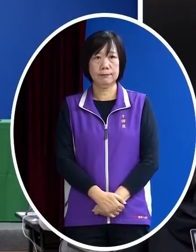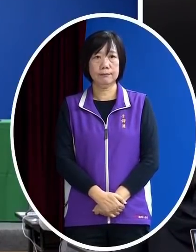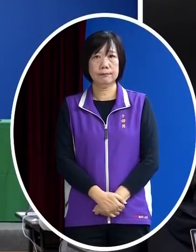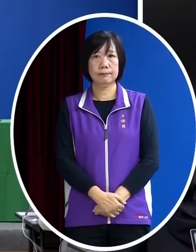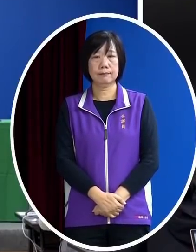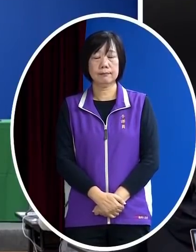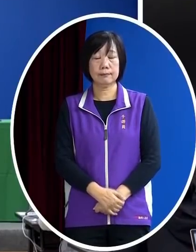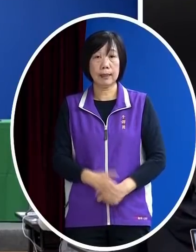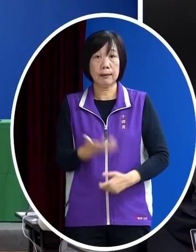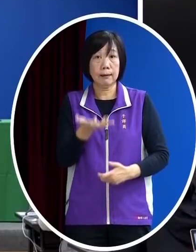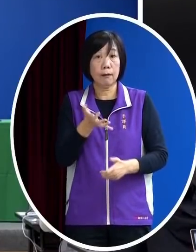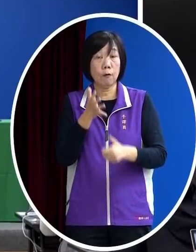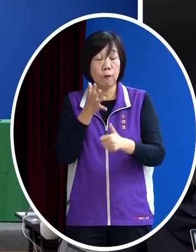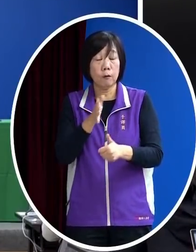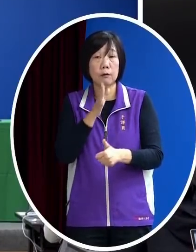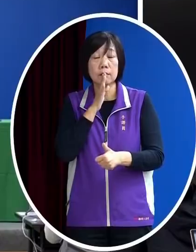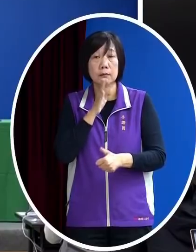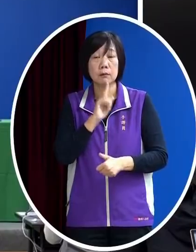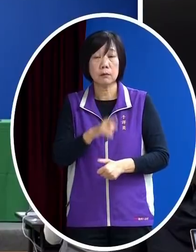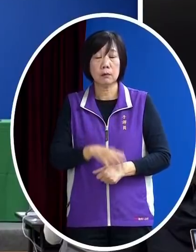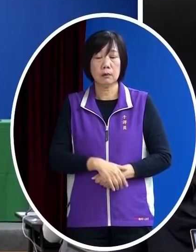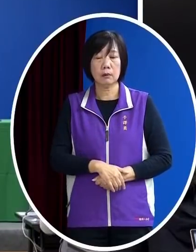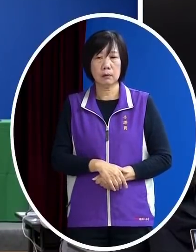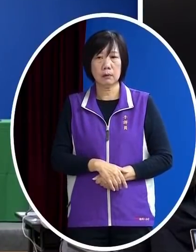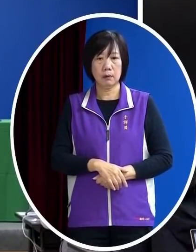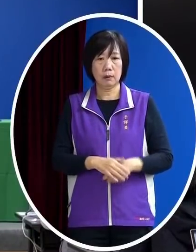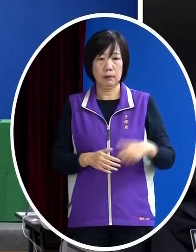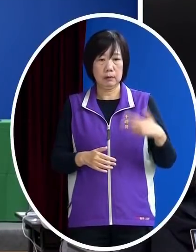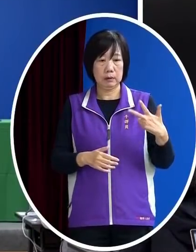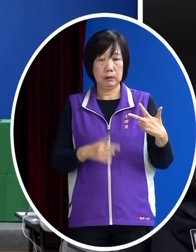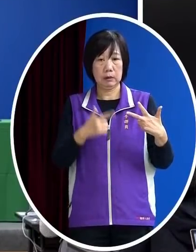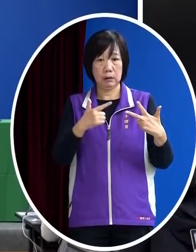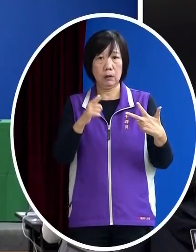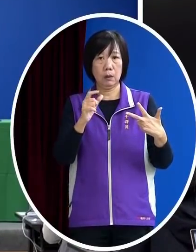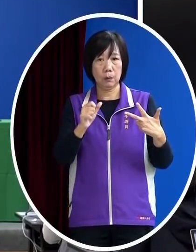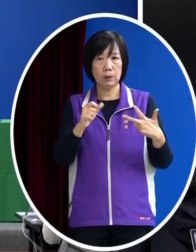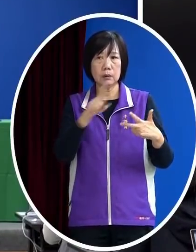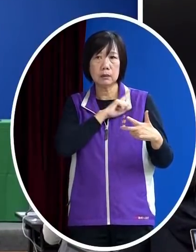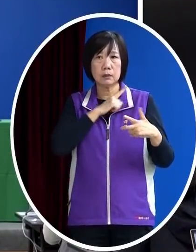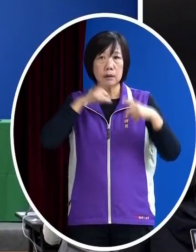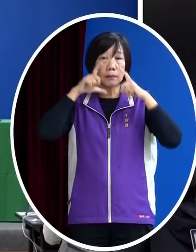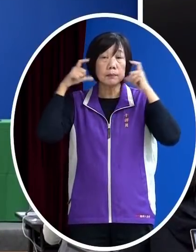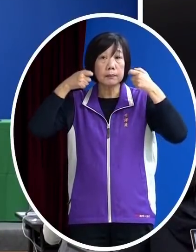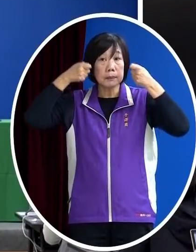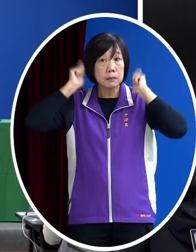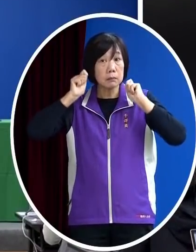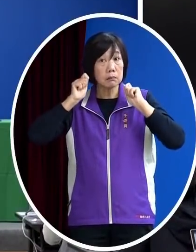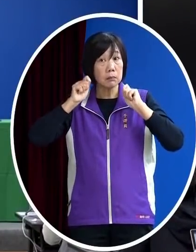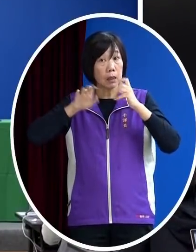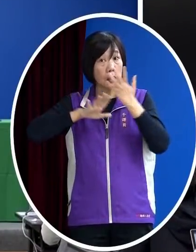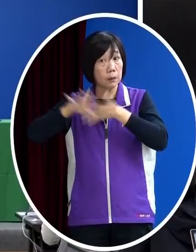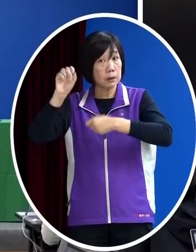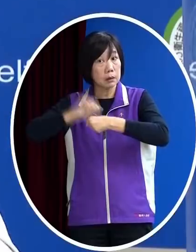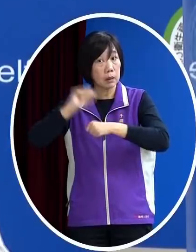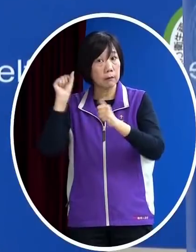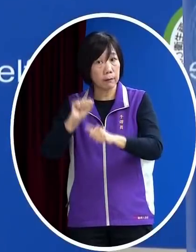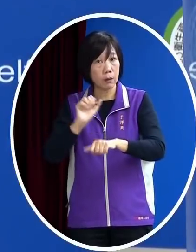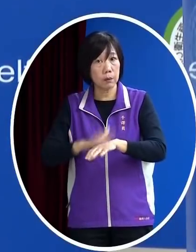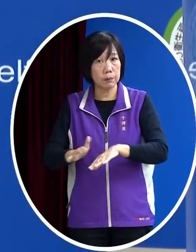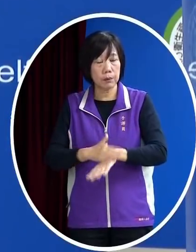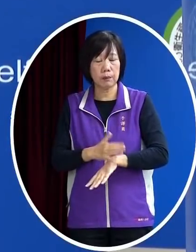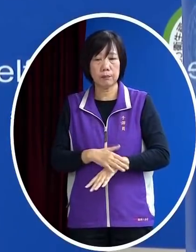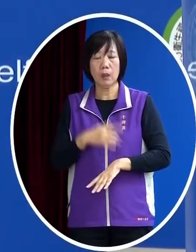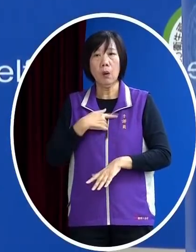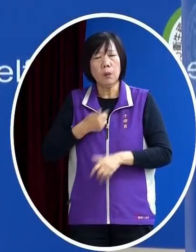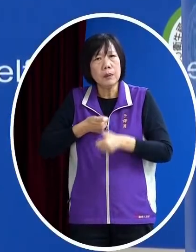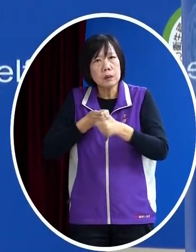部长，不好意思，刚刚问的那个就是他执行过程当中765没有戴口罩的部分、他还会另外开罚吗？还是不会？ 我们在查，那